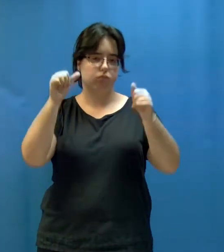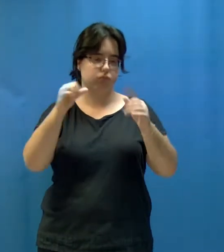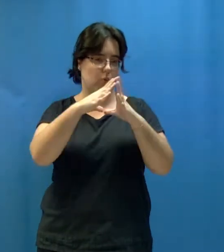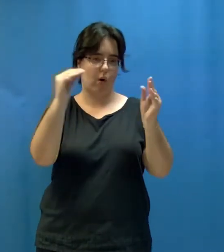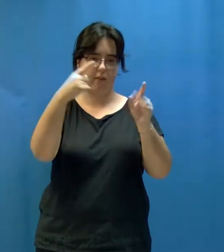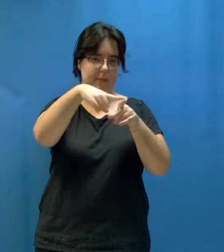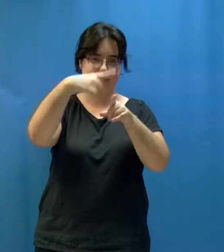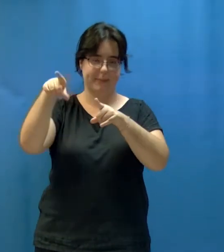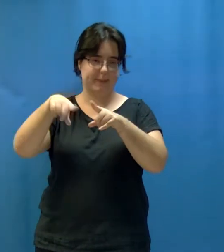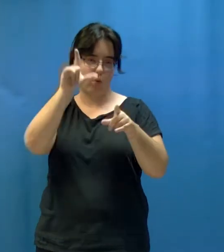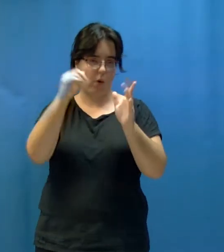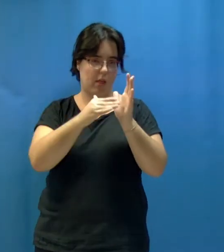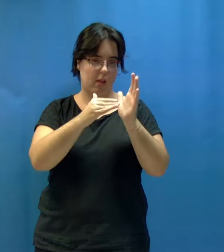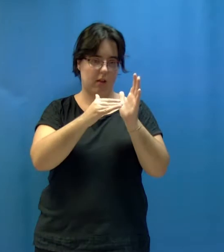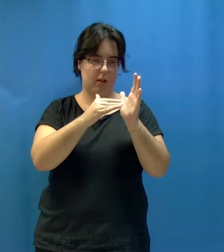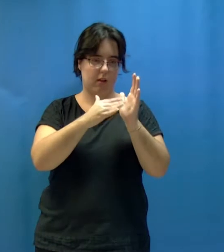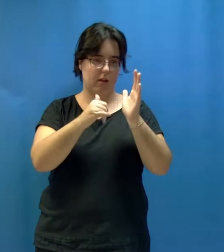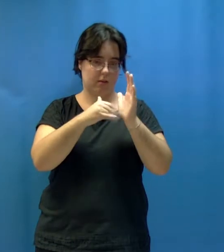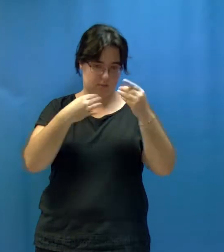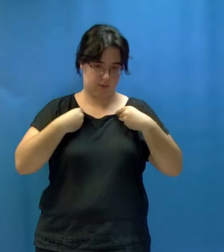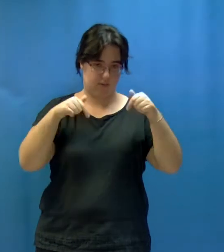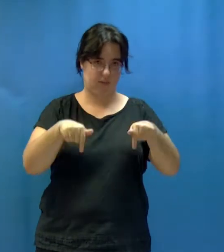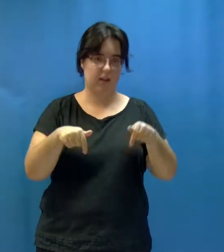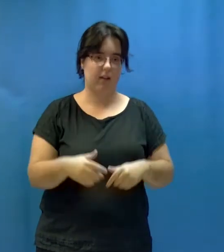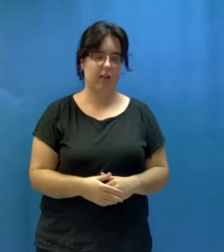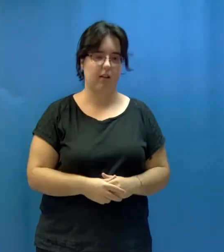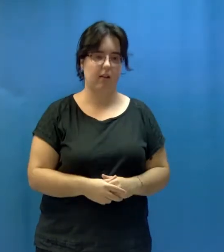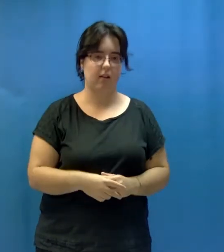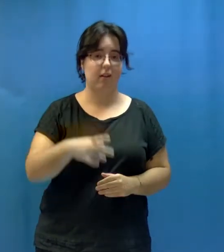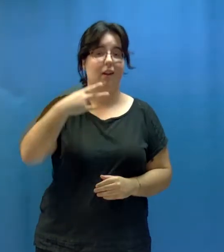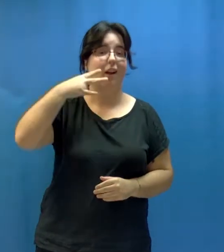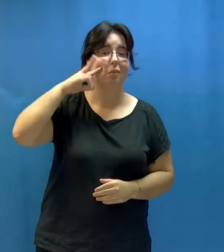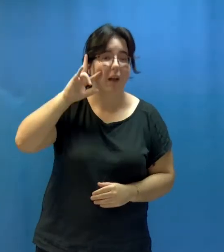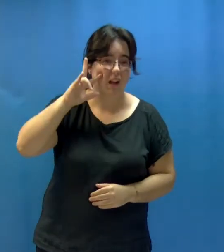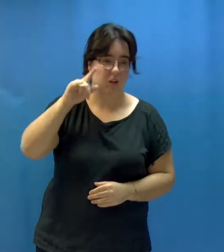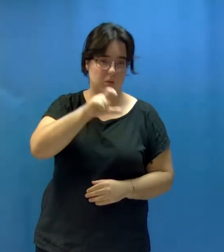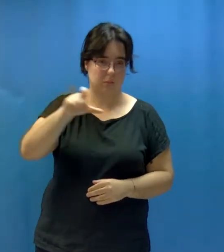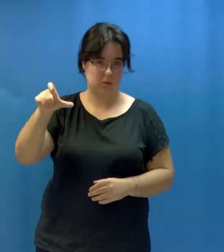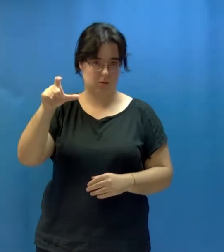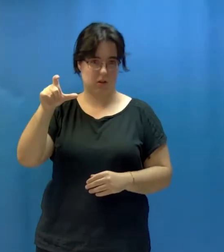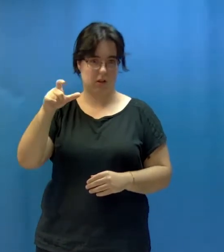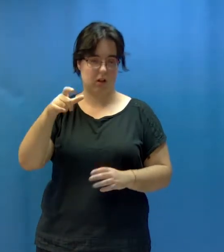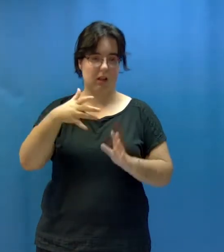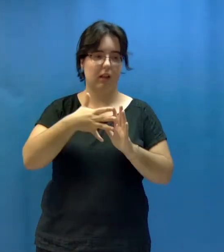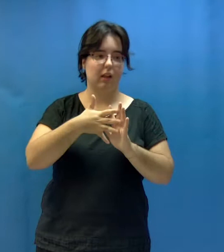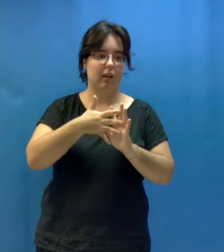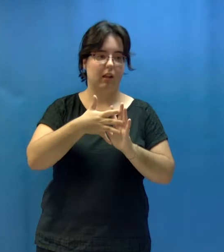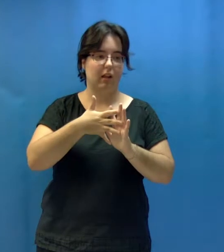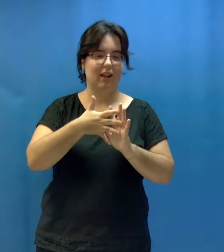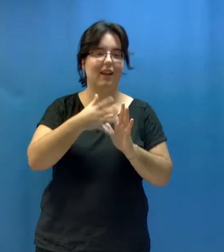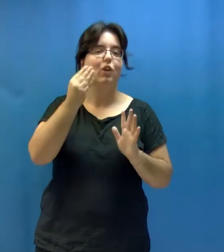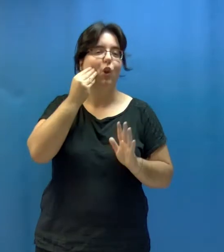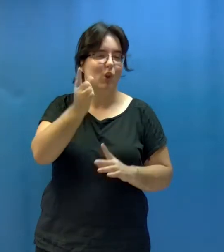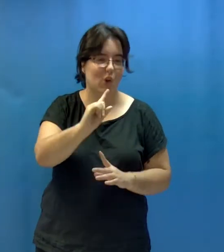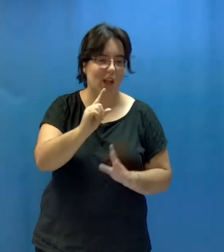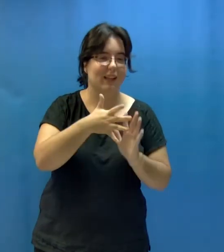de la comunitat autònoma en la que vivim. Experts, no botiflers, que en les seves conclusions diuen que esta creu se